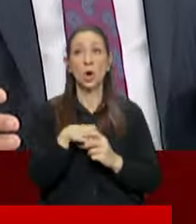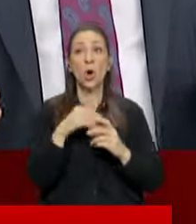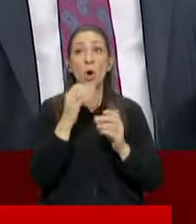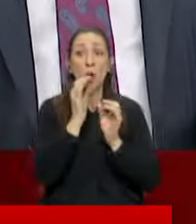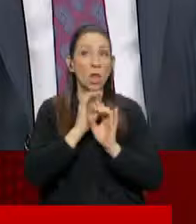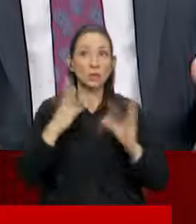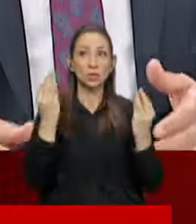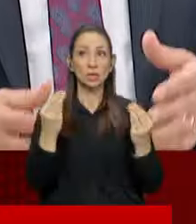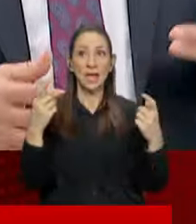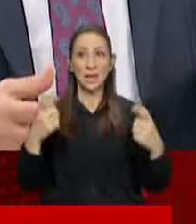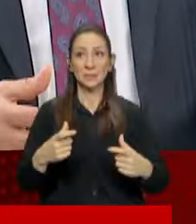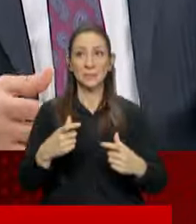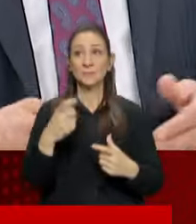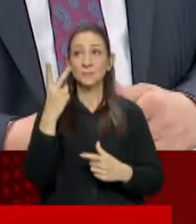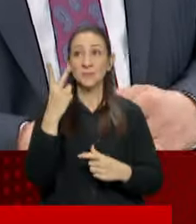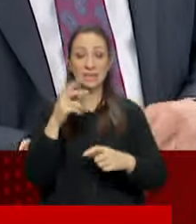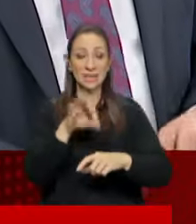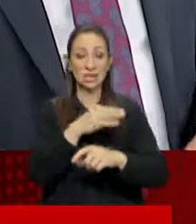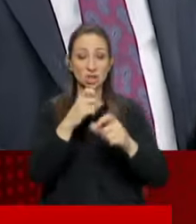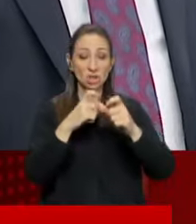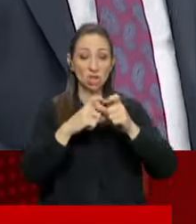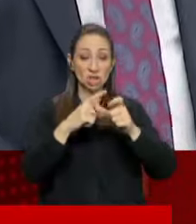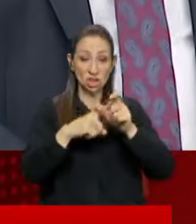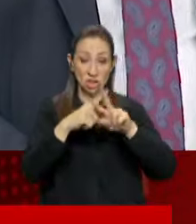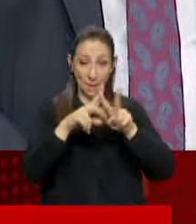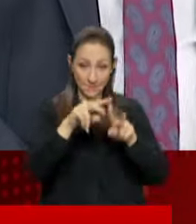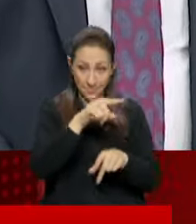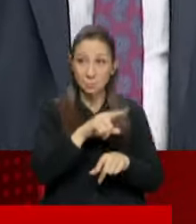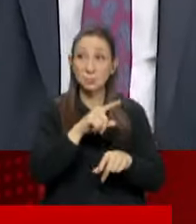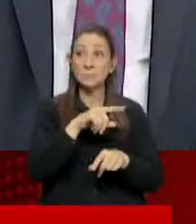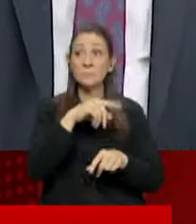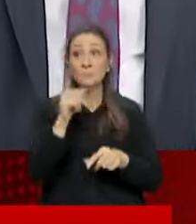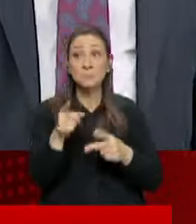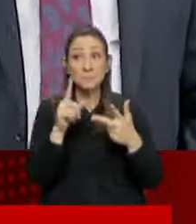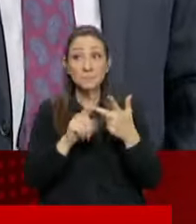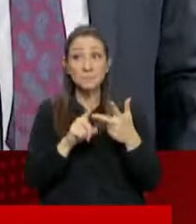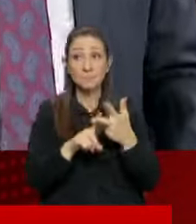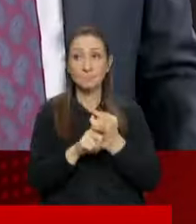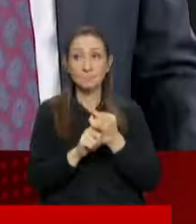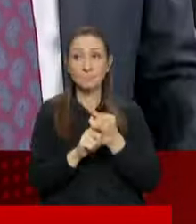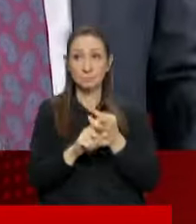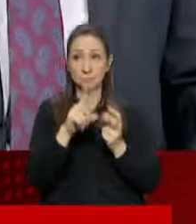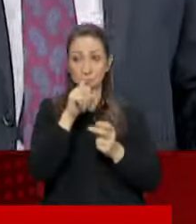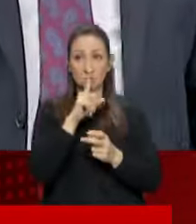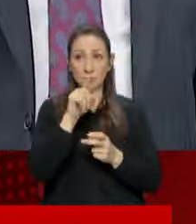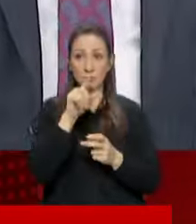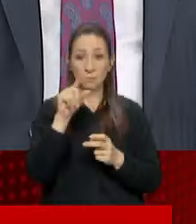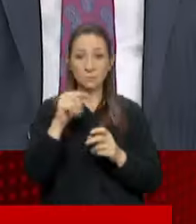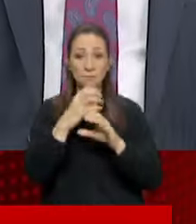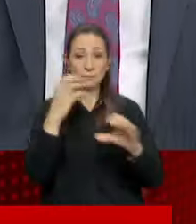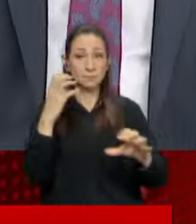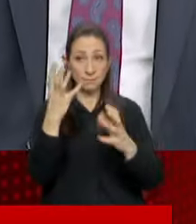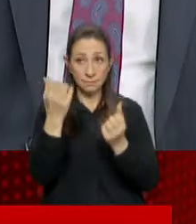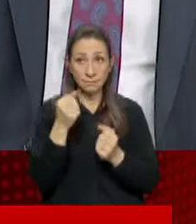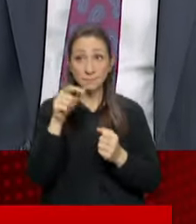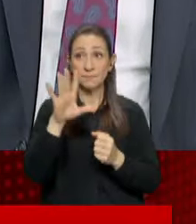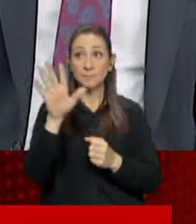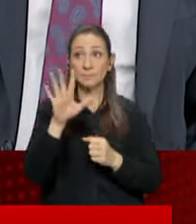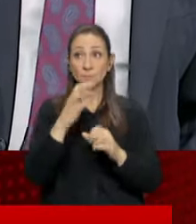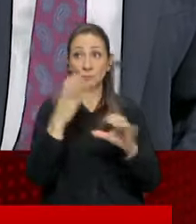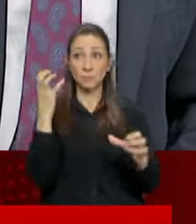olağanüstü güzel yerler. Yani ikisi Sarıçam'da. Onun yanı sıra 111 otobüs aldık. Şimdi 50 otobüs